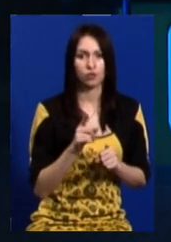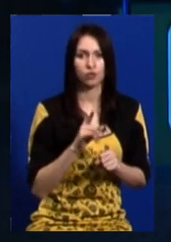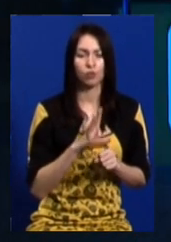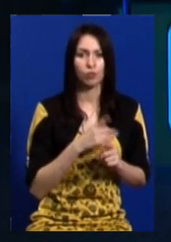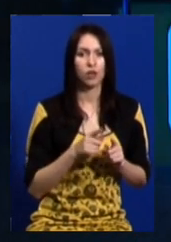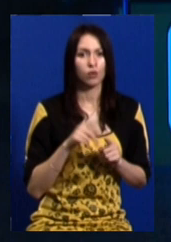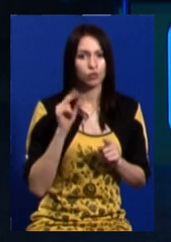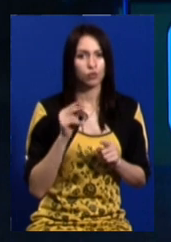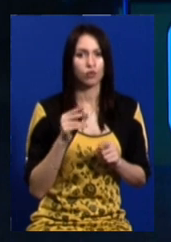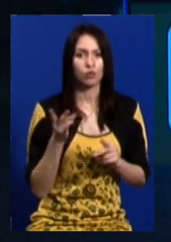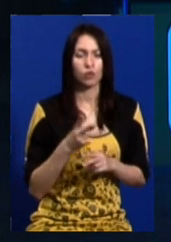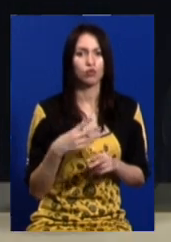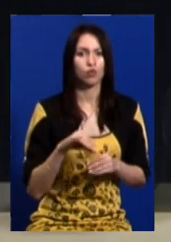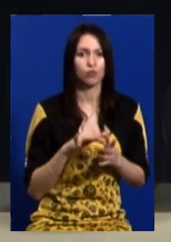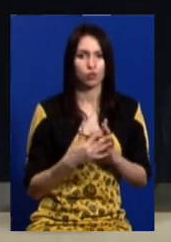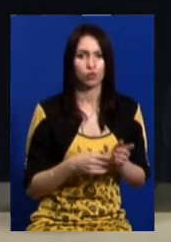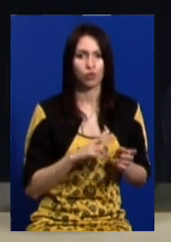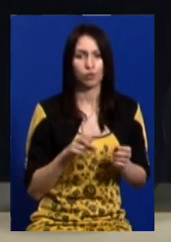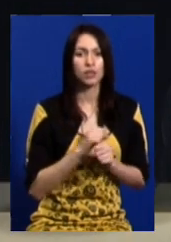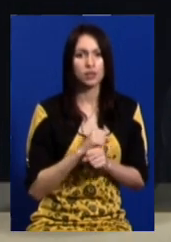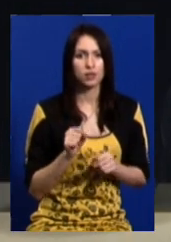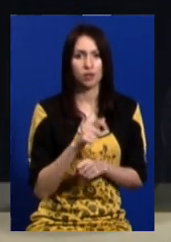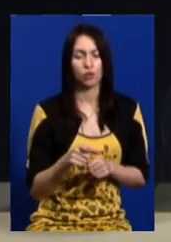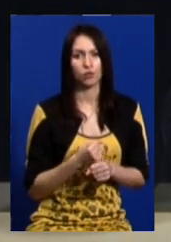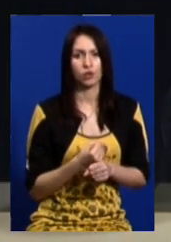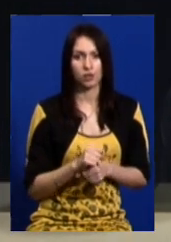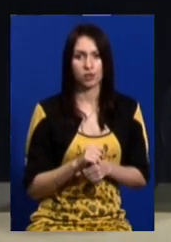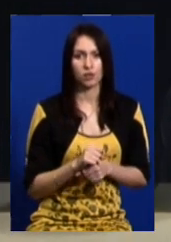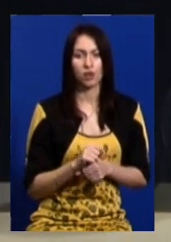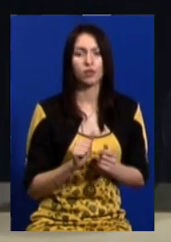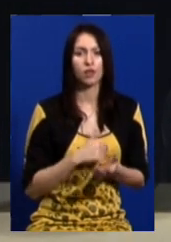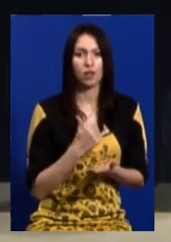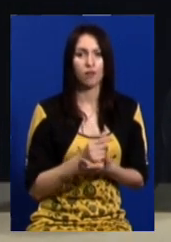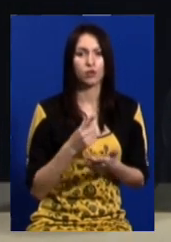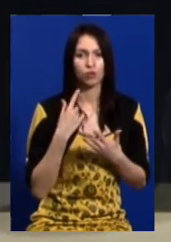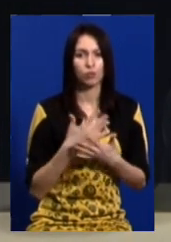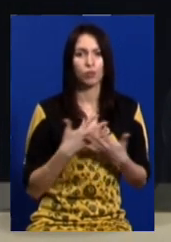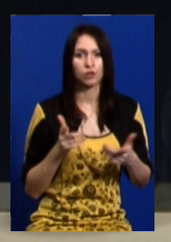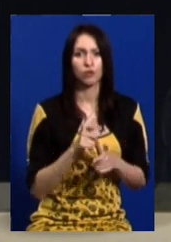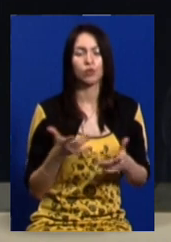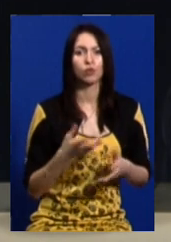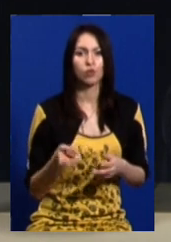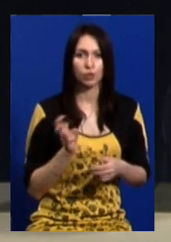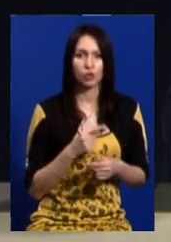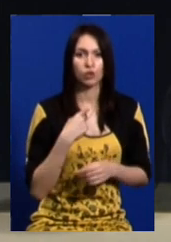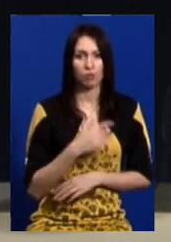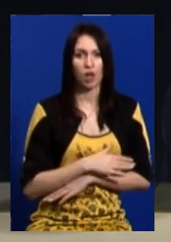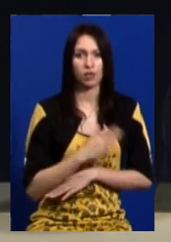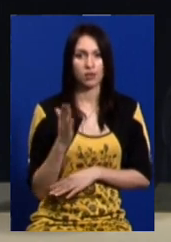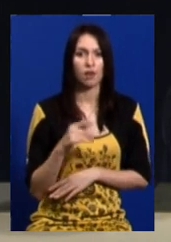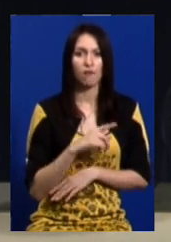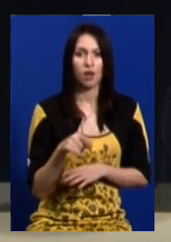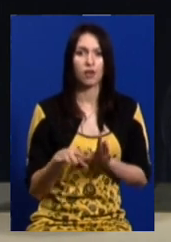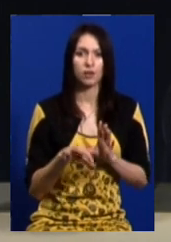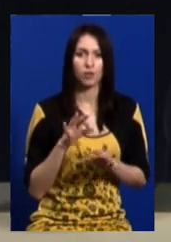число, повинні все село прийти. Ну, не можна людей заставити там. Це головне, що більшість людей, яка прийшла, проголосувала, вони